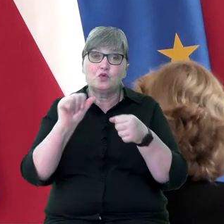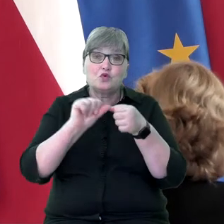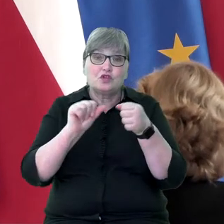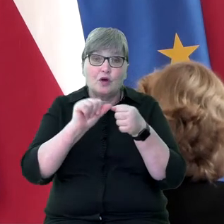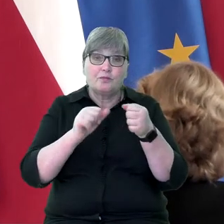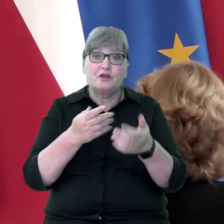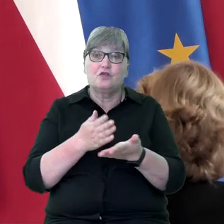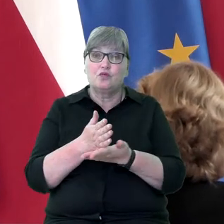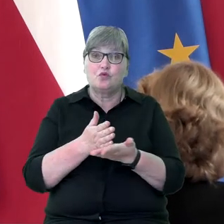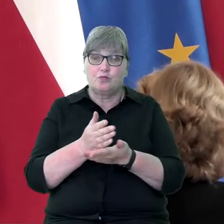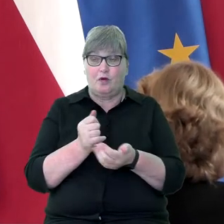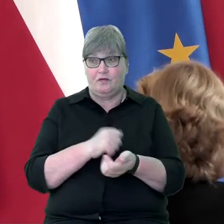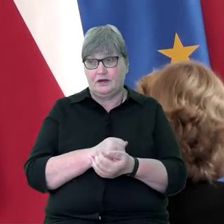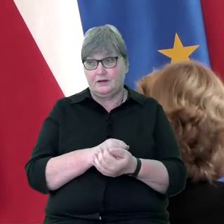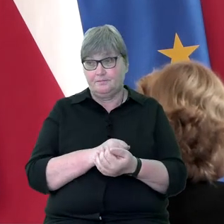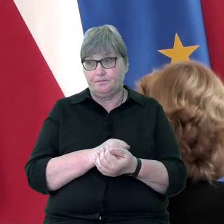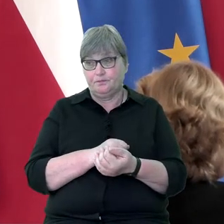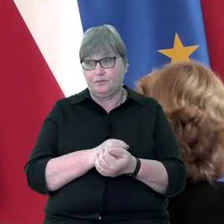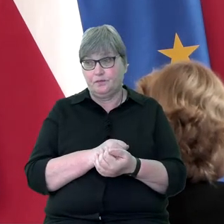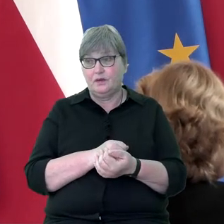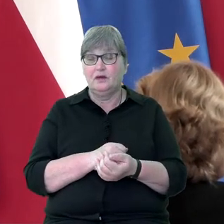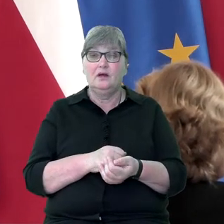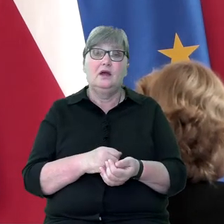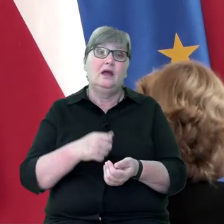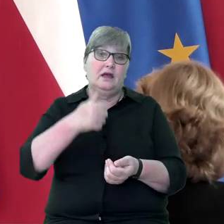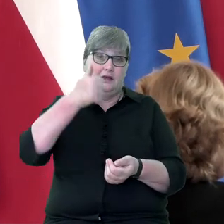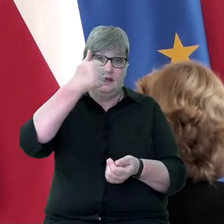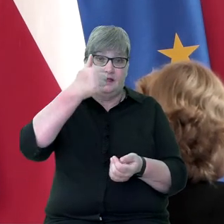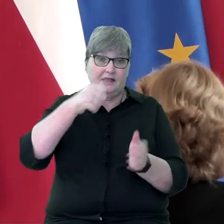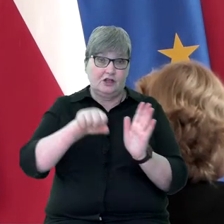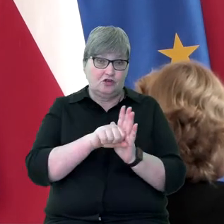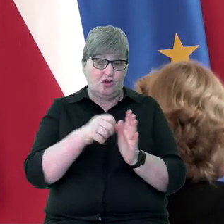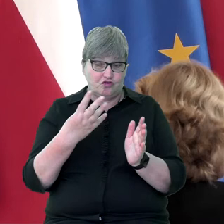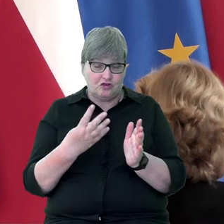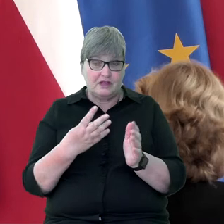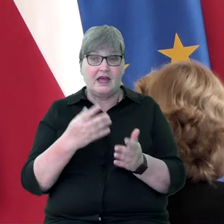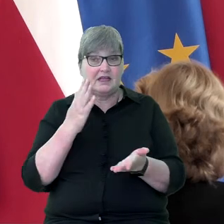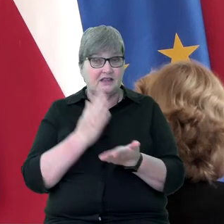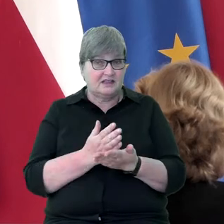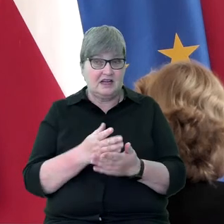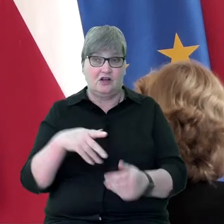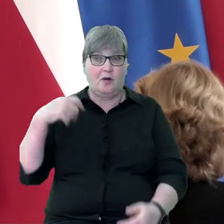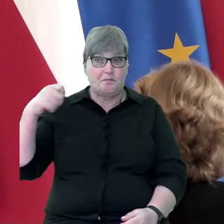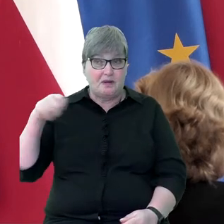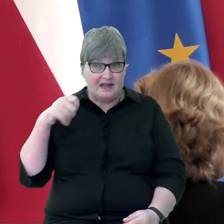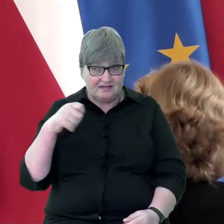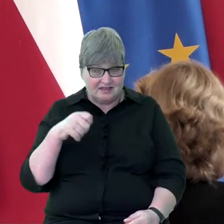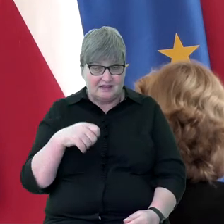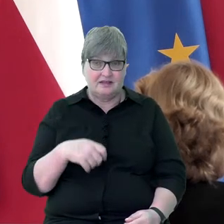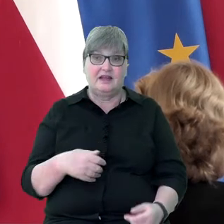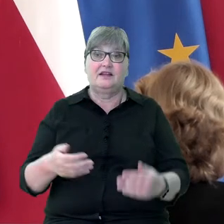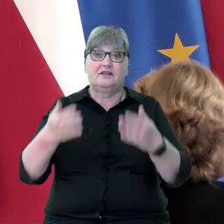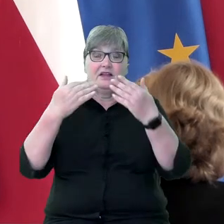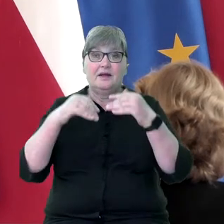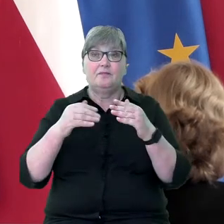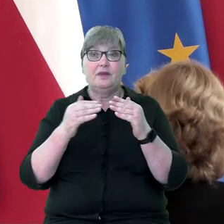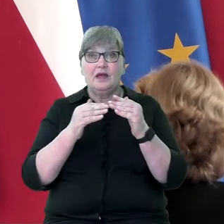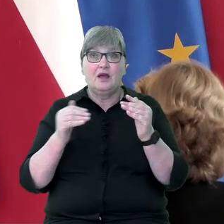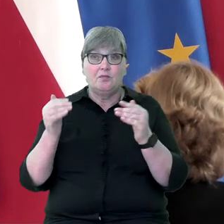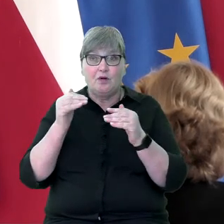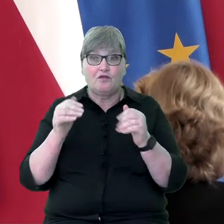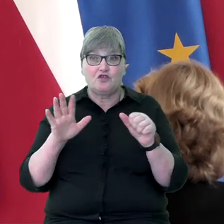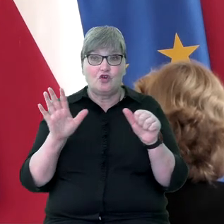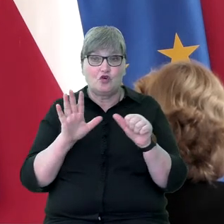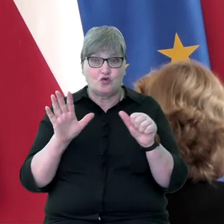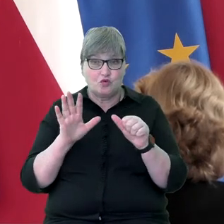4 stopni były zastrzeżone jedynie dla prezydenta. Na stanowiska powyżej 6 stopnia była wymagana